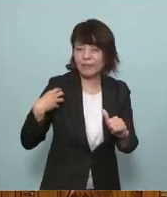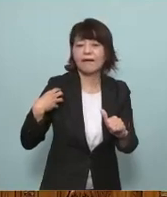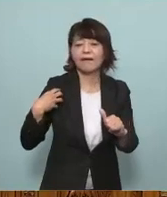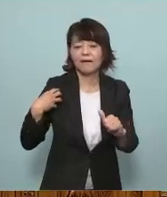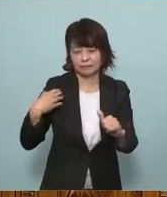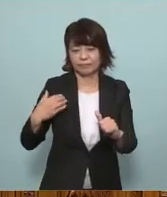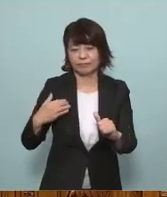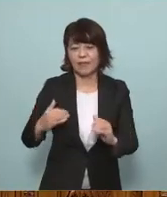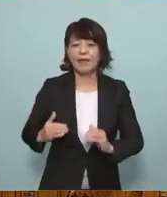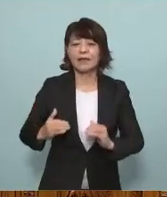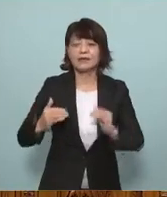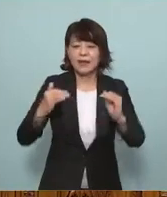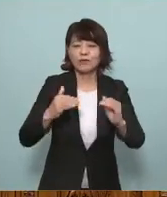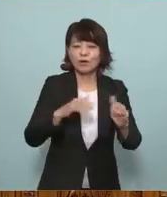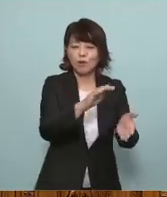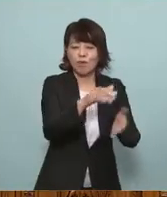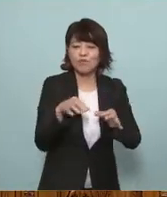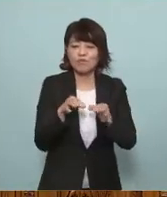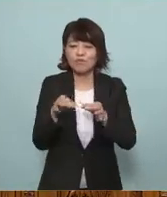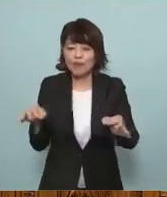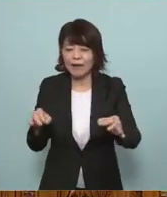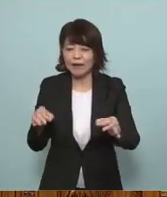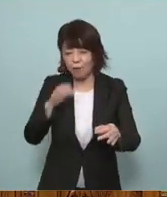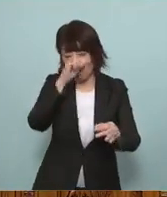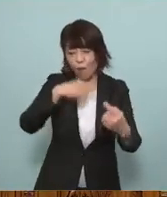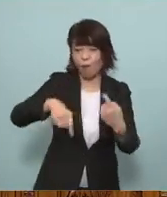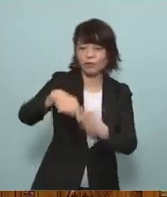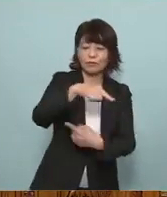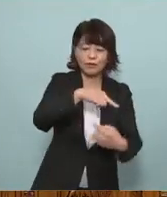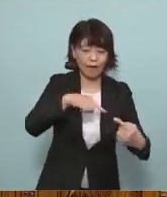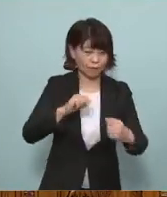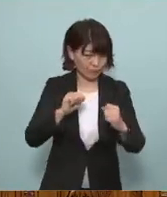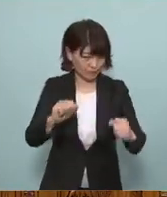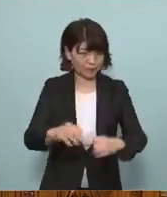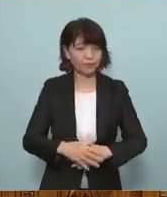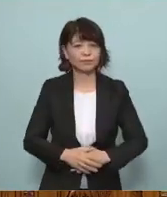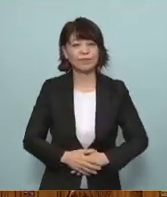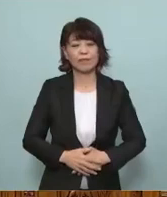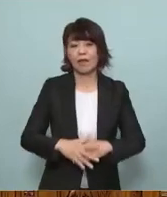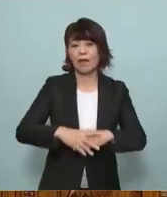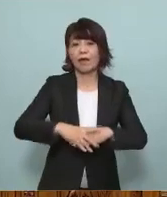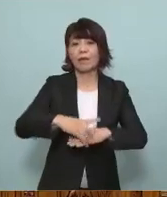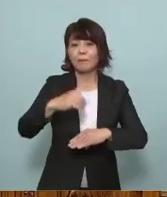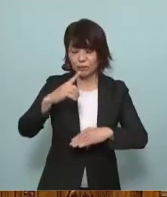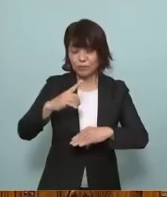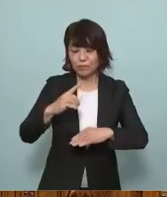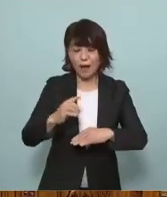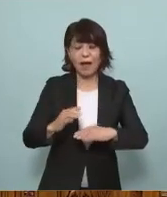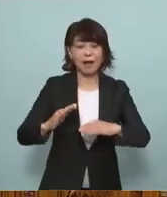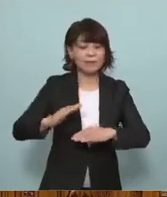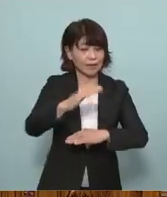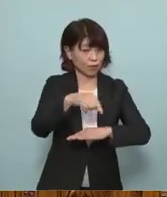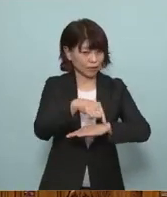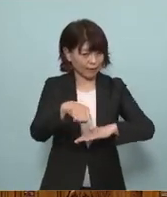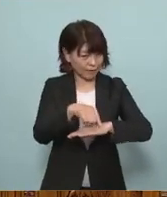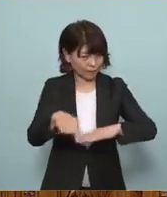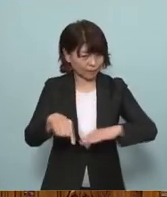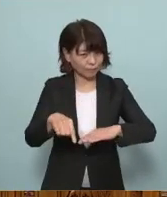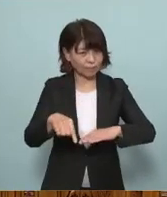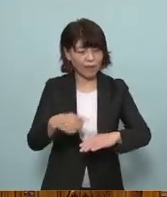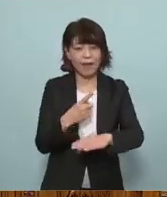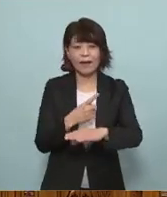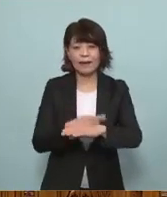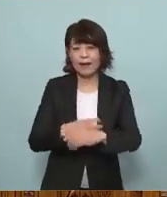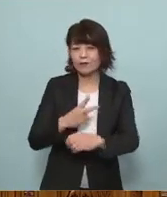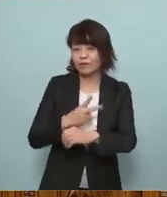長と分配の好循環を実現してまいります。まずは成長戦略です。科学技術、イノベ